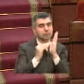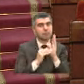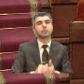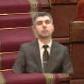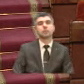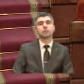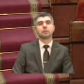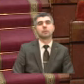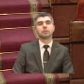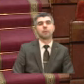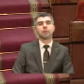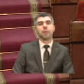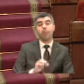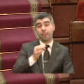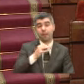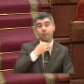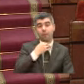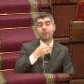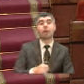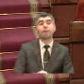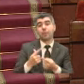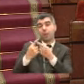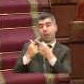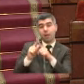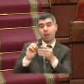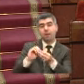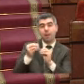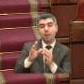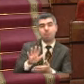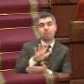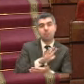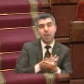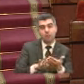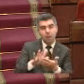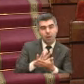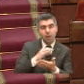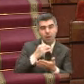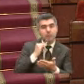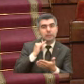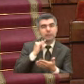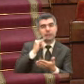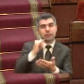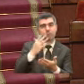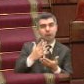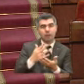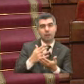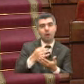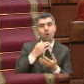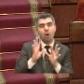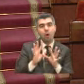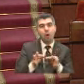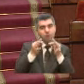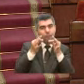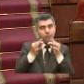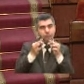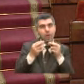لابد من معالجة مجموعة من الاختلالات التي لا زال يعاني منها القطاع. أذكر الانحراف في